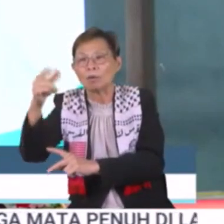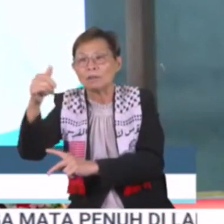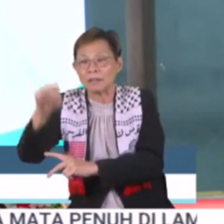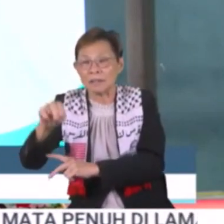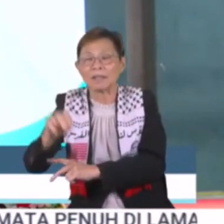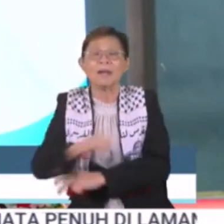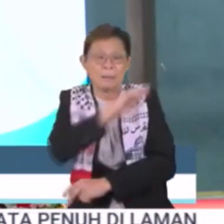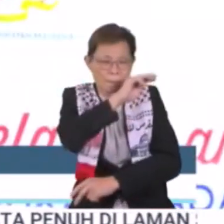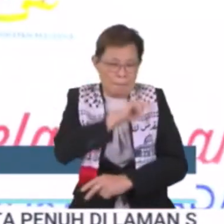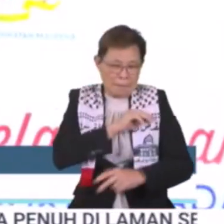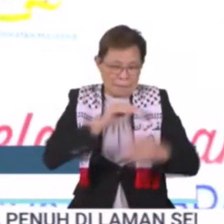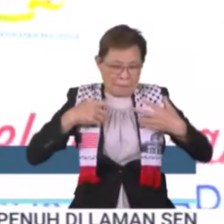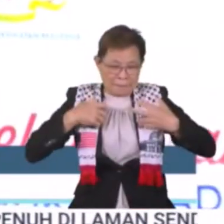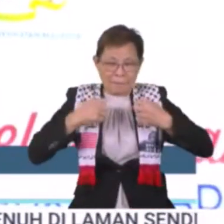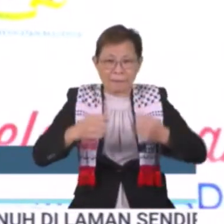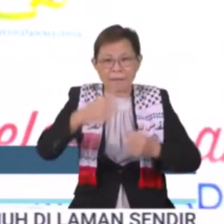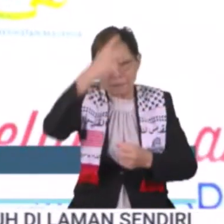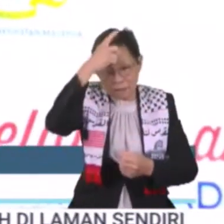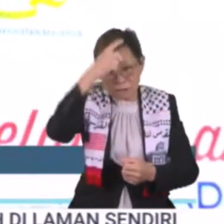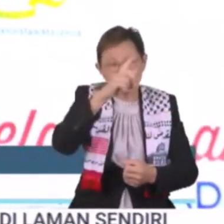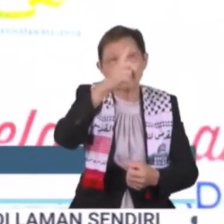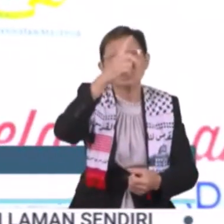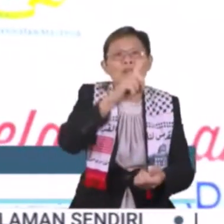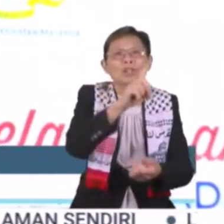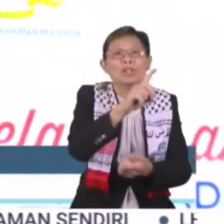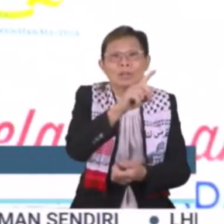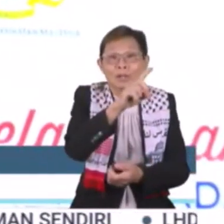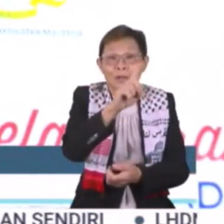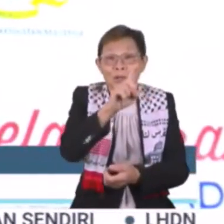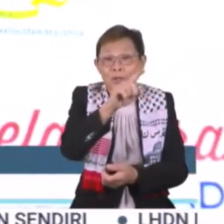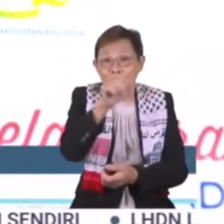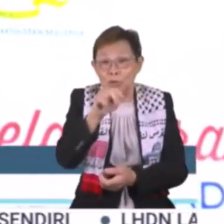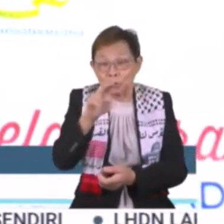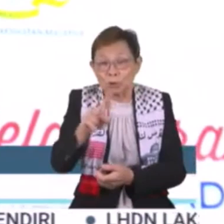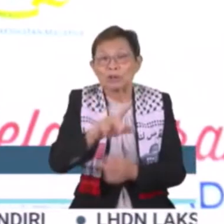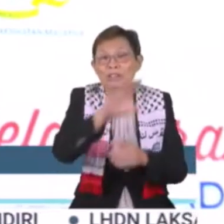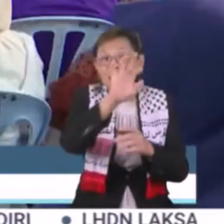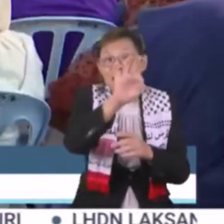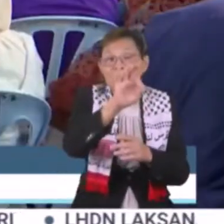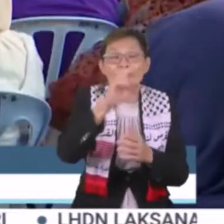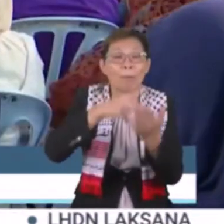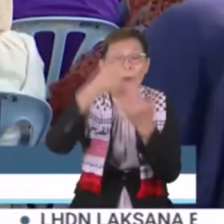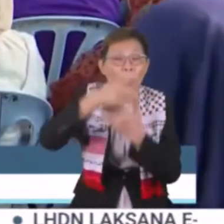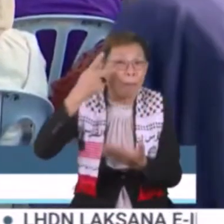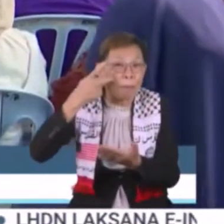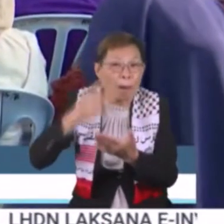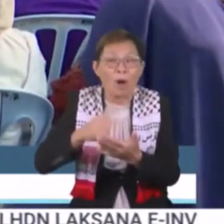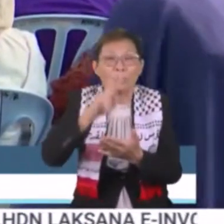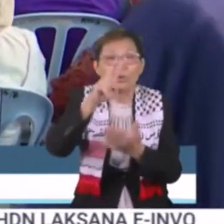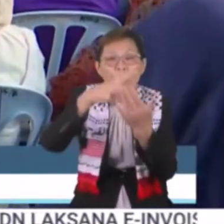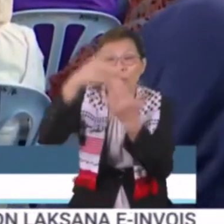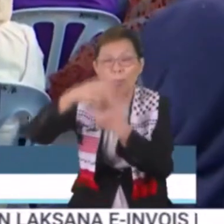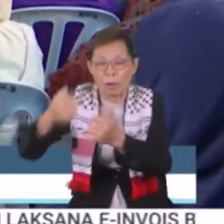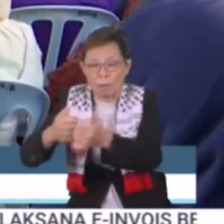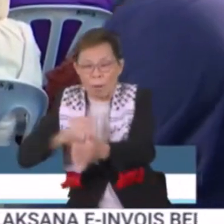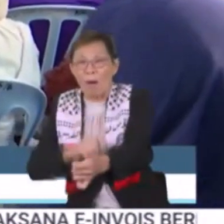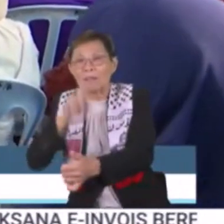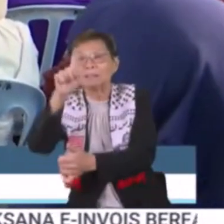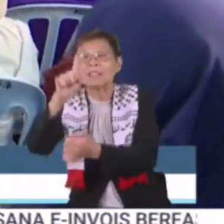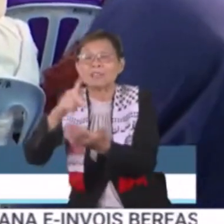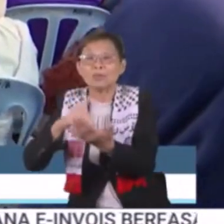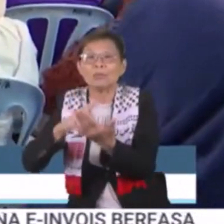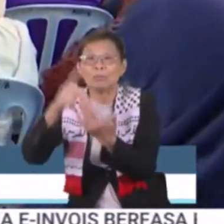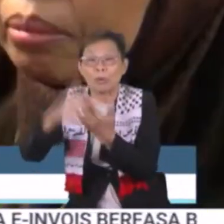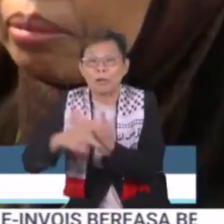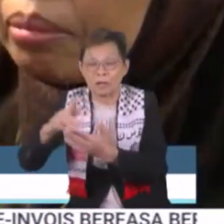Menurut Menteri Kesihatan Datuk Seri Dr. Zulkifli Ahmad, 9 program pengesanan, 2 program pencegahan dan 1 program